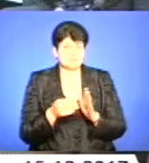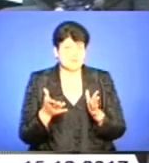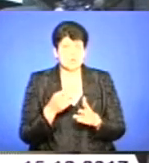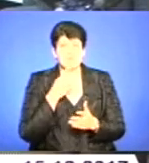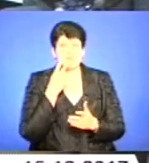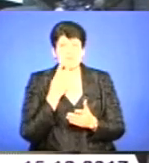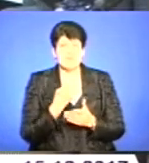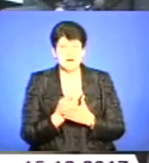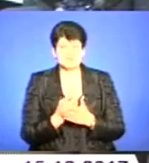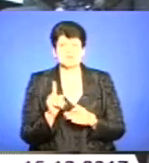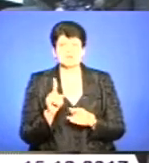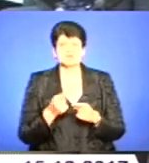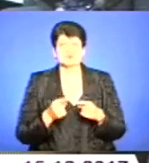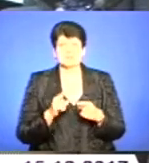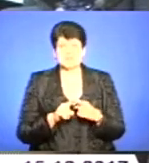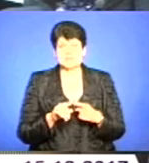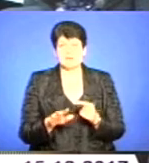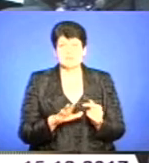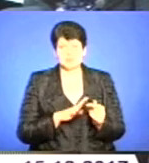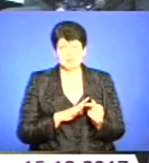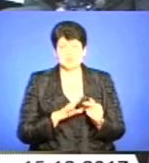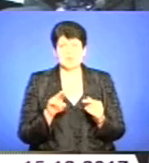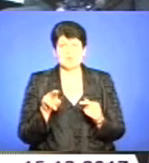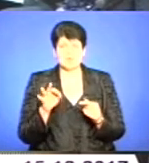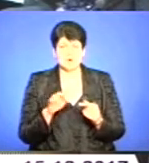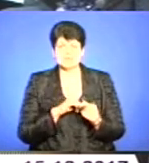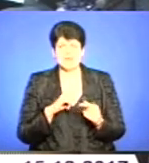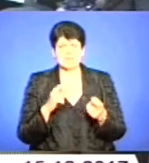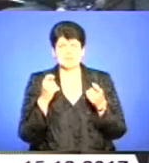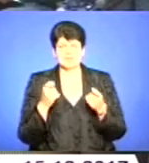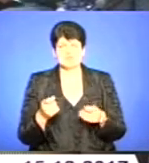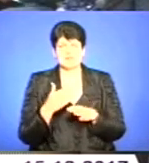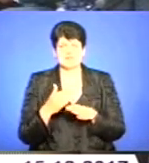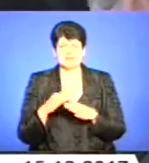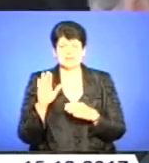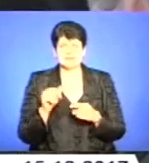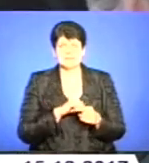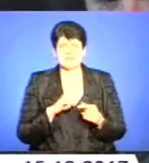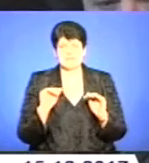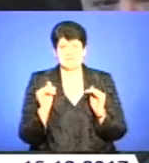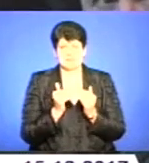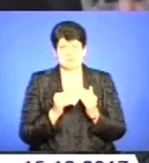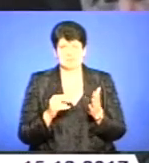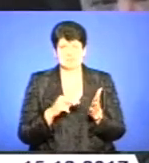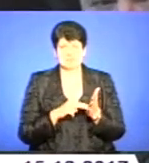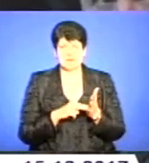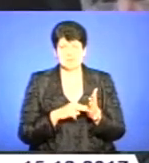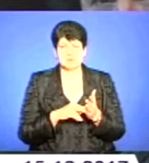бачення, щоб це йшло по самих дешевих кредитах із самою мінімальною ставкою.